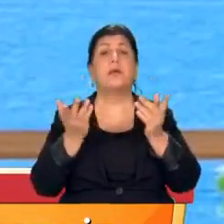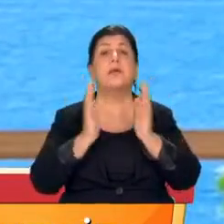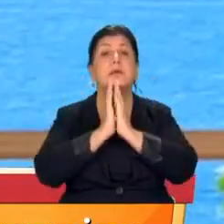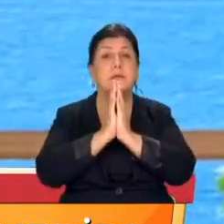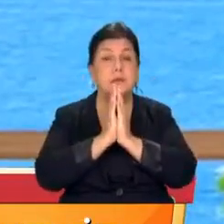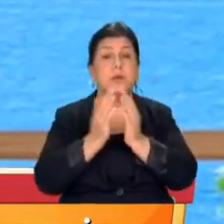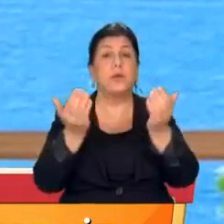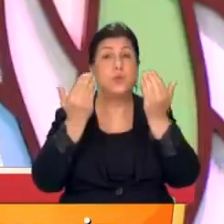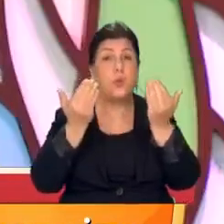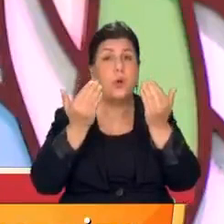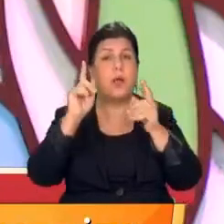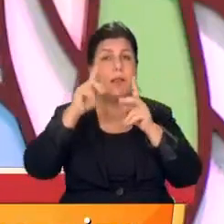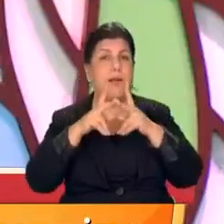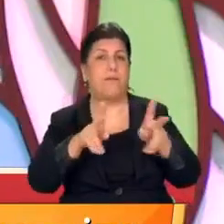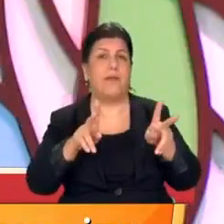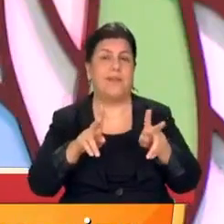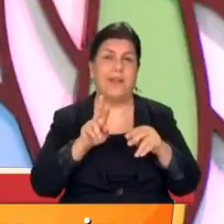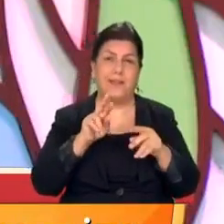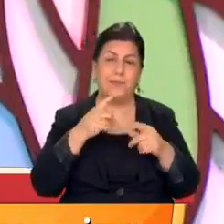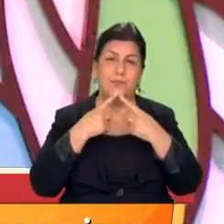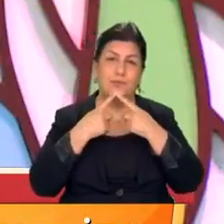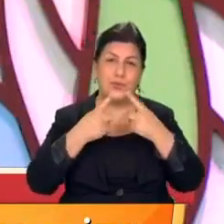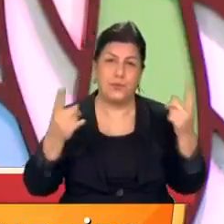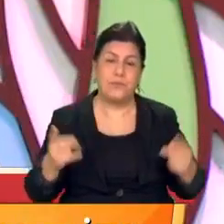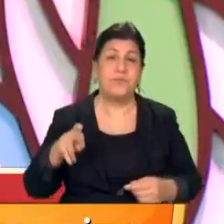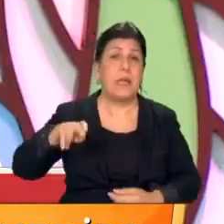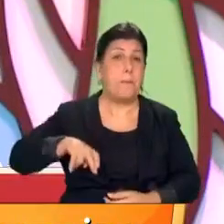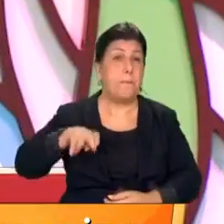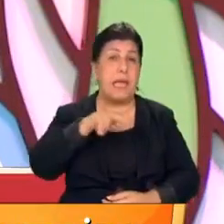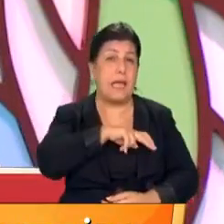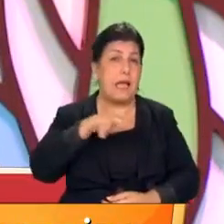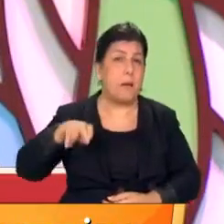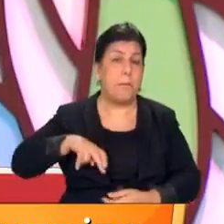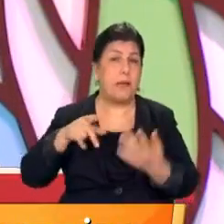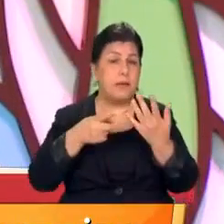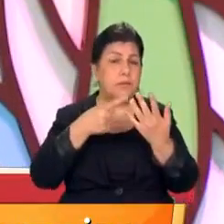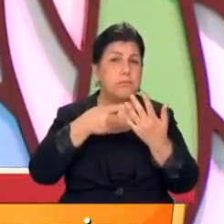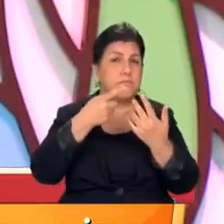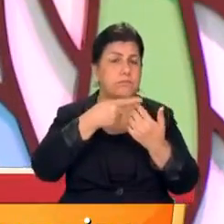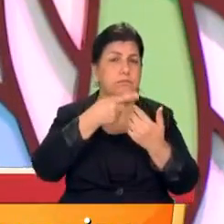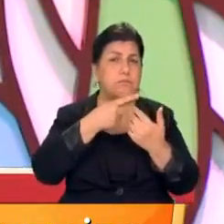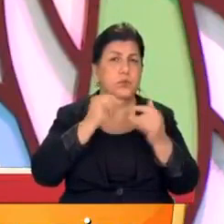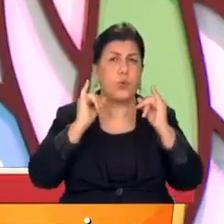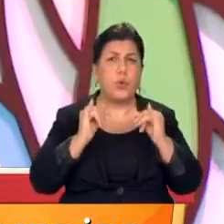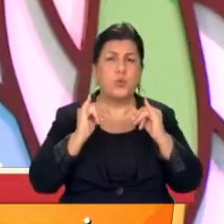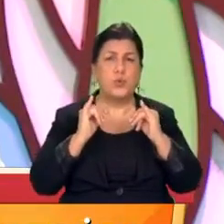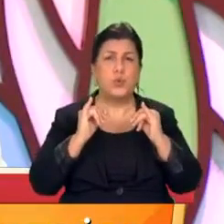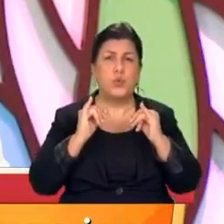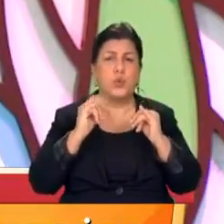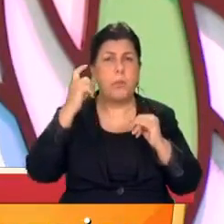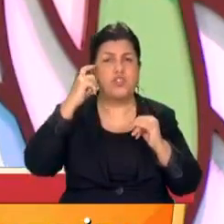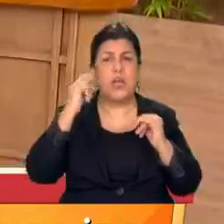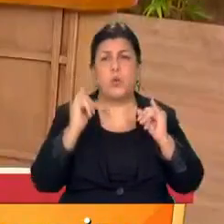hocam peygamberlerimizin başına bir musibet bir bela geldiğinde onlar nasıl bu etmişler Yani biz